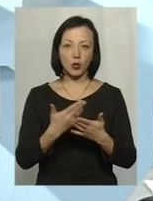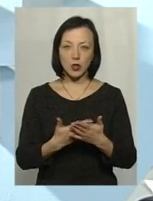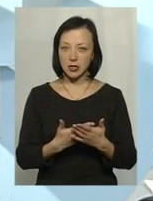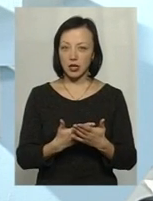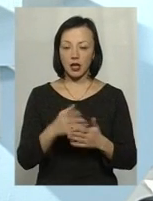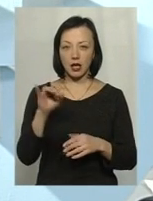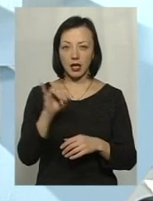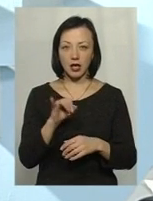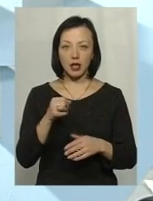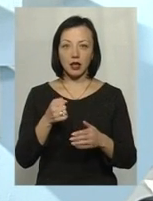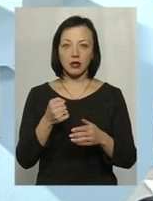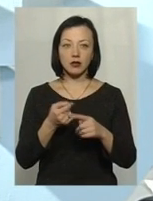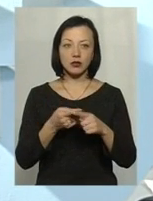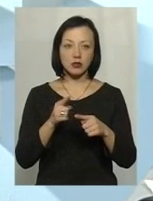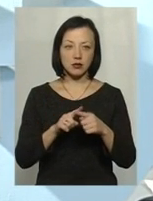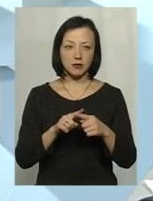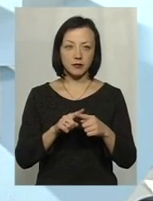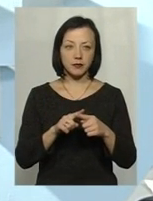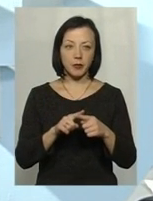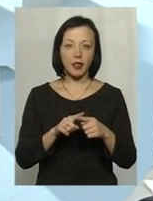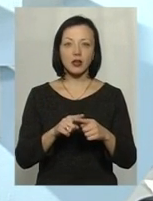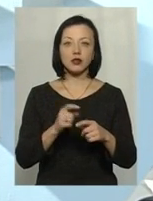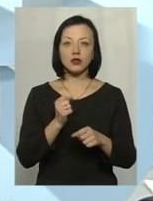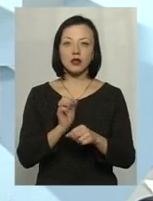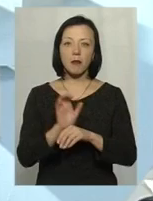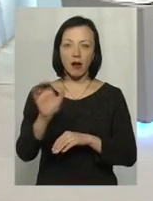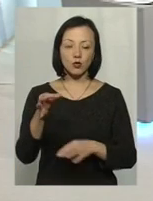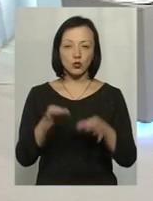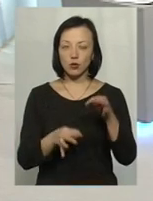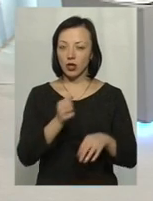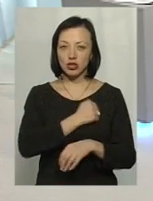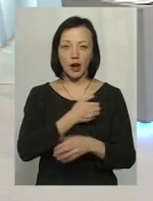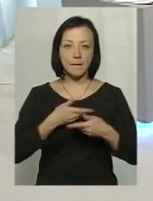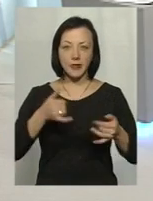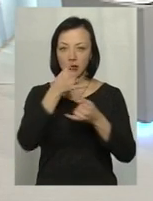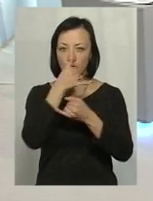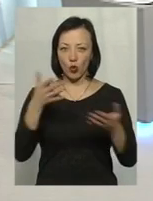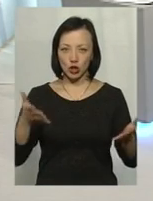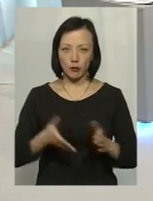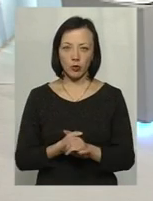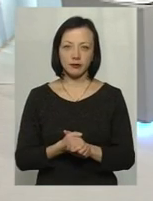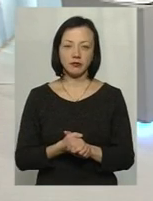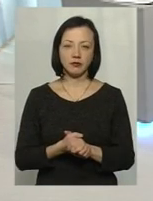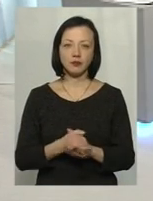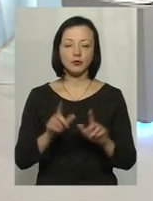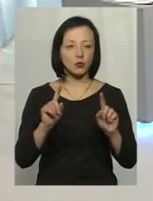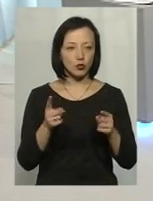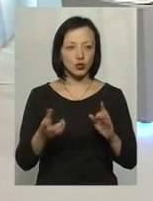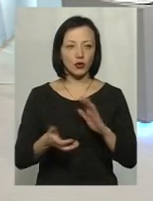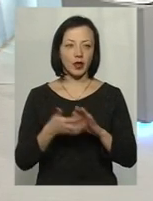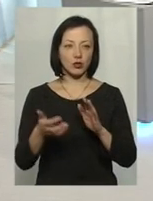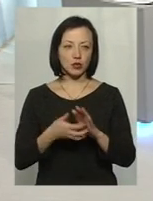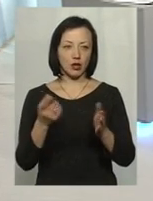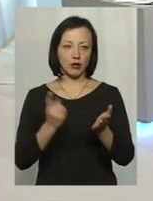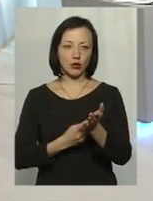і складено обвинувальний вирок, на превеликий жаль, ми не можемо прозвітувати, тому що недостатньо